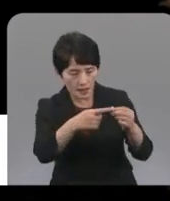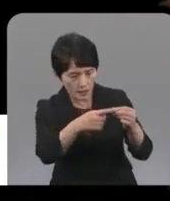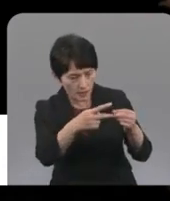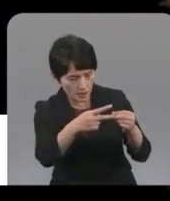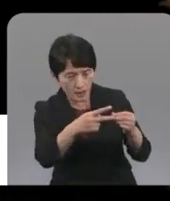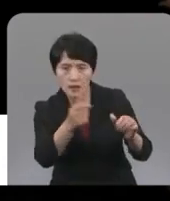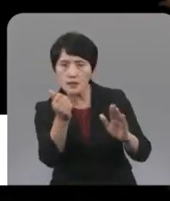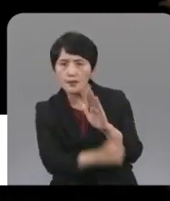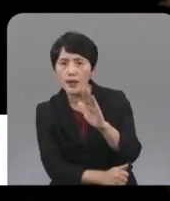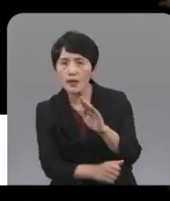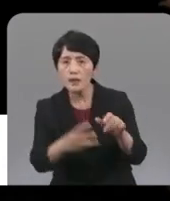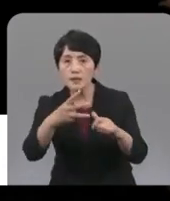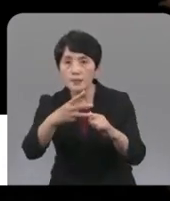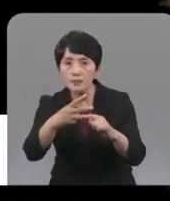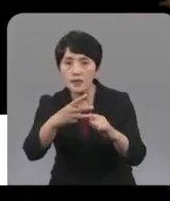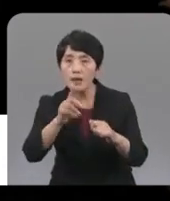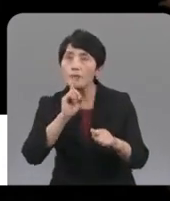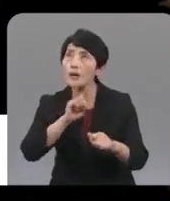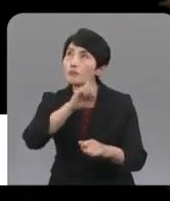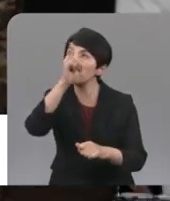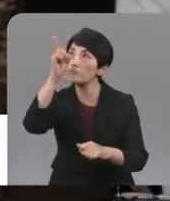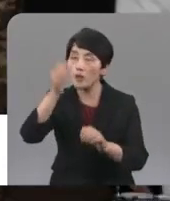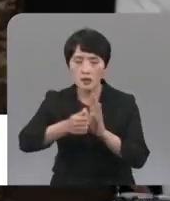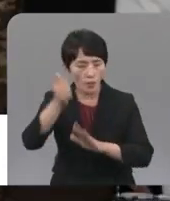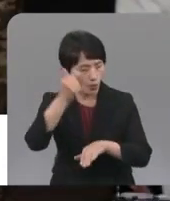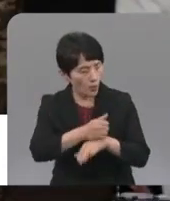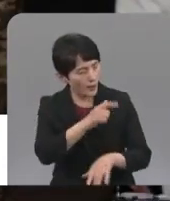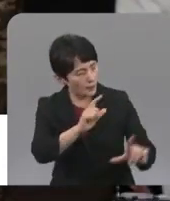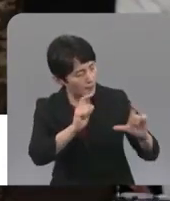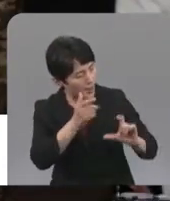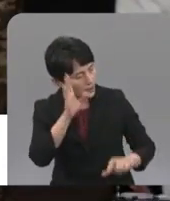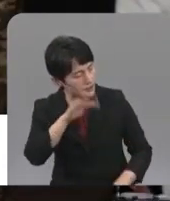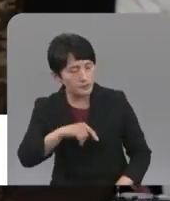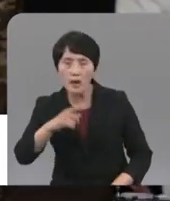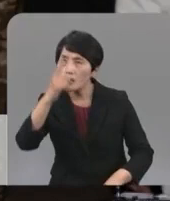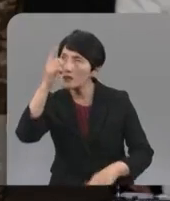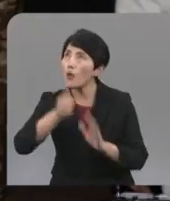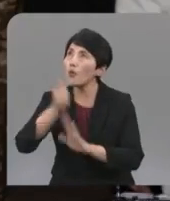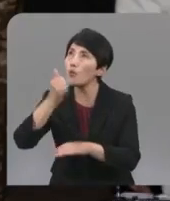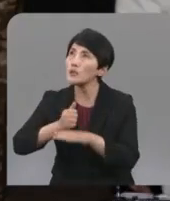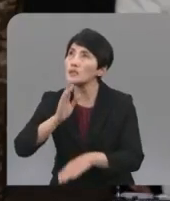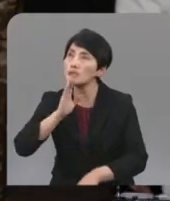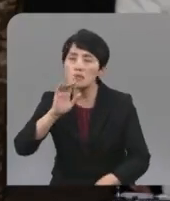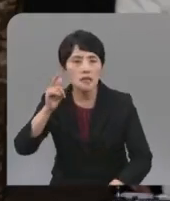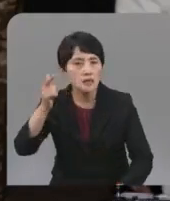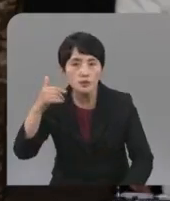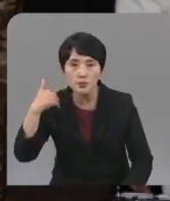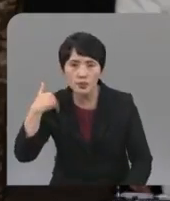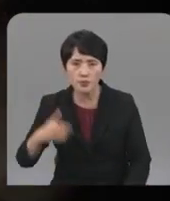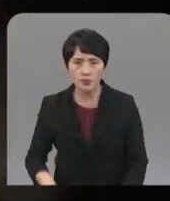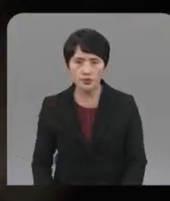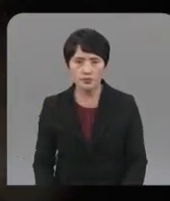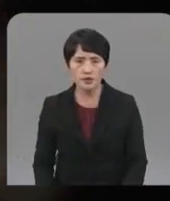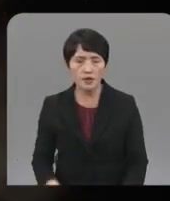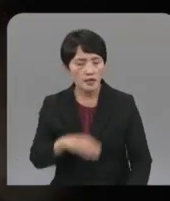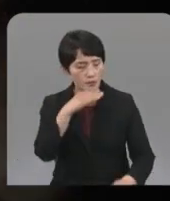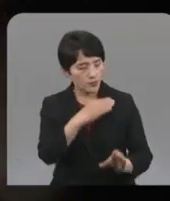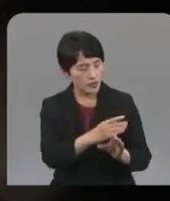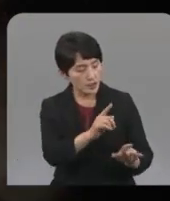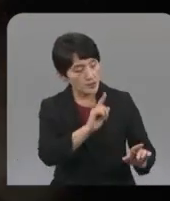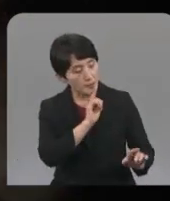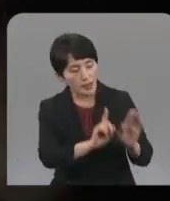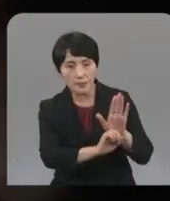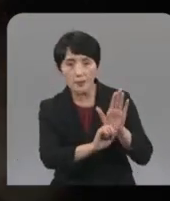Nam bay xuyên qua vùng không phận quốc tế trên biển Tây thuộc đảo beng nhong và đảo Yo trước đó miền Bắc đã thông báo với chính phủ Nhật